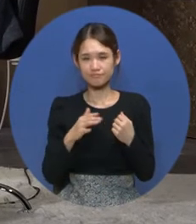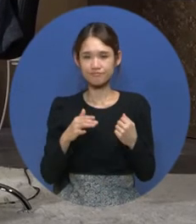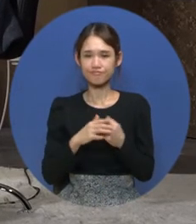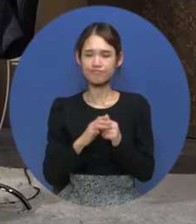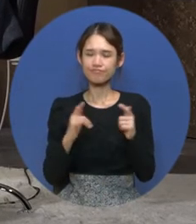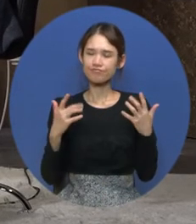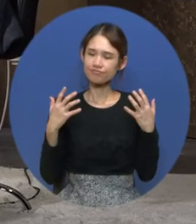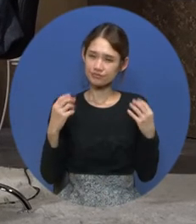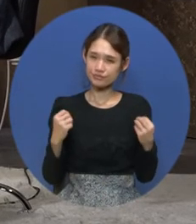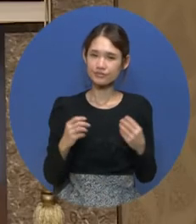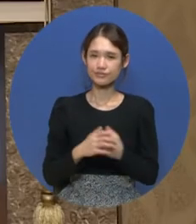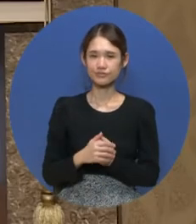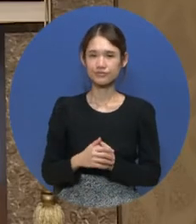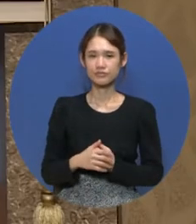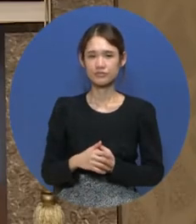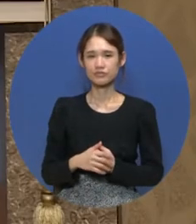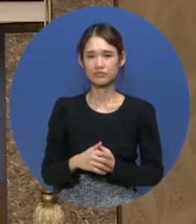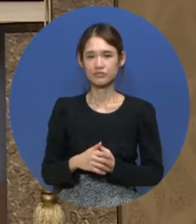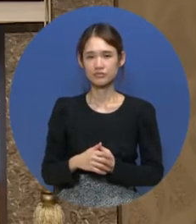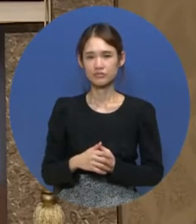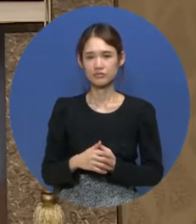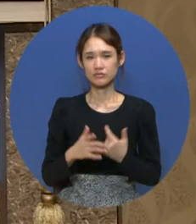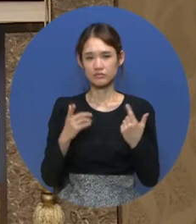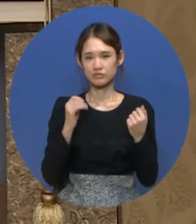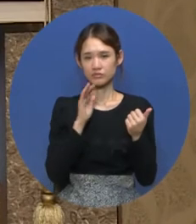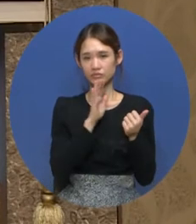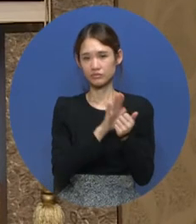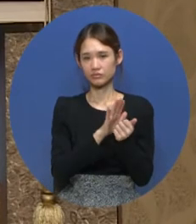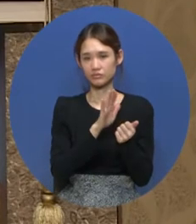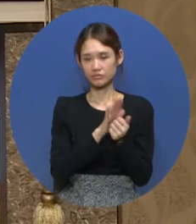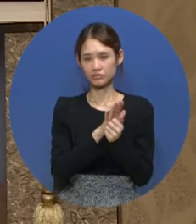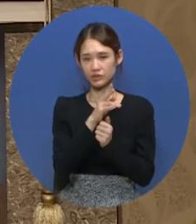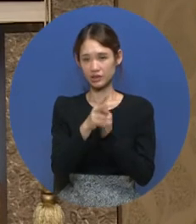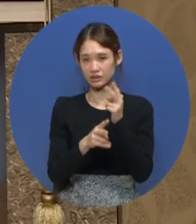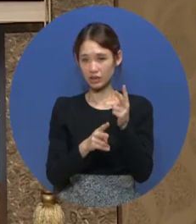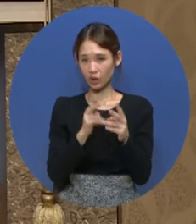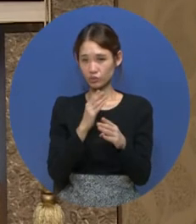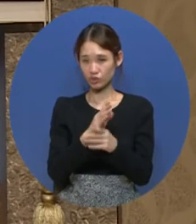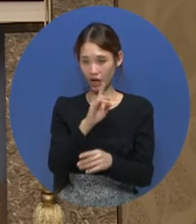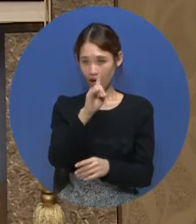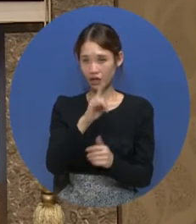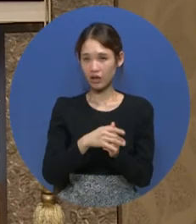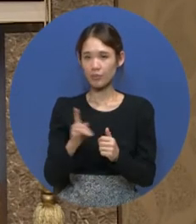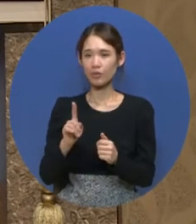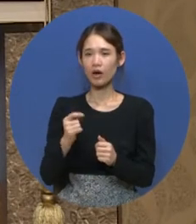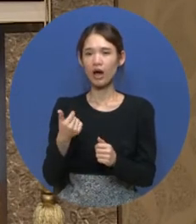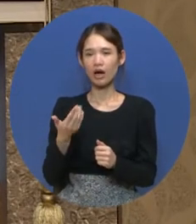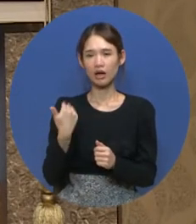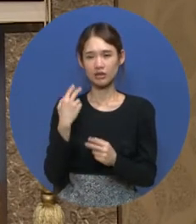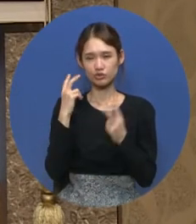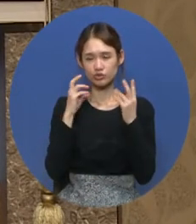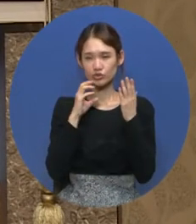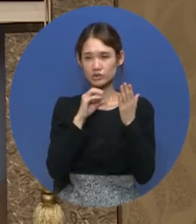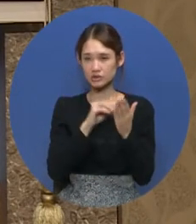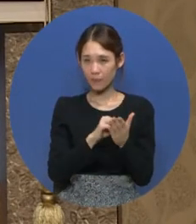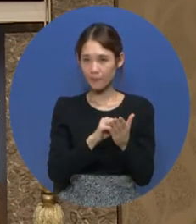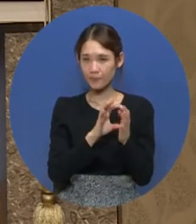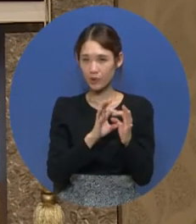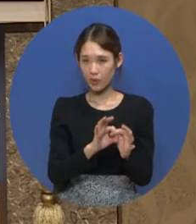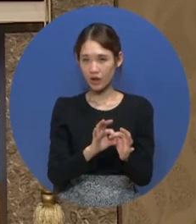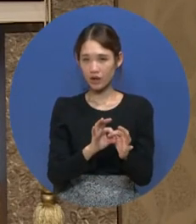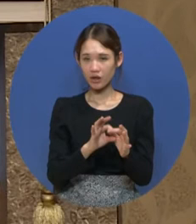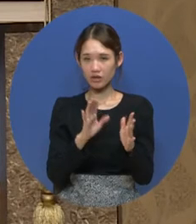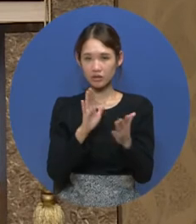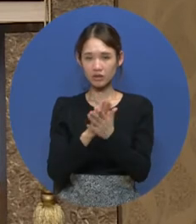게 많잖아요 그런 지원 사업 중에 하나 론 아까 취업에 대한 부분들은 이제